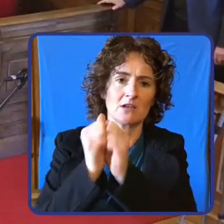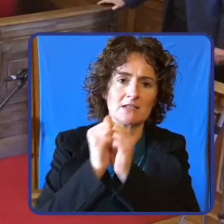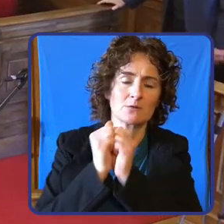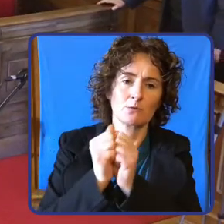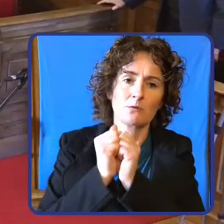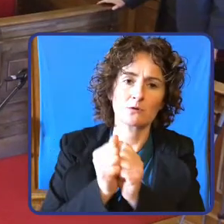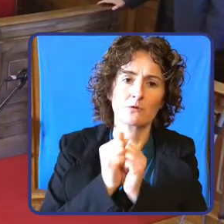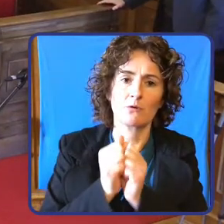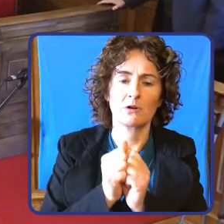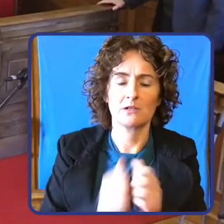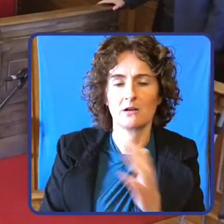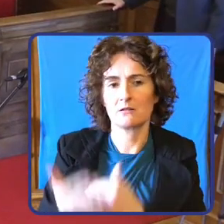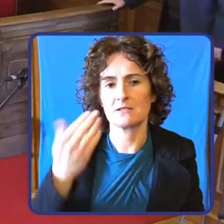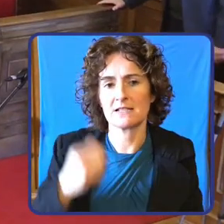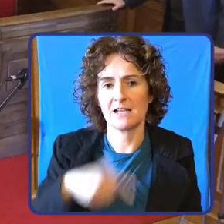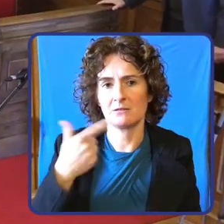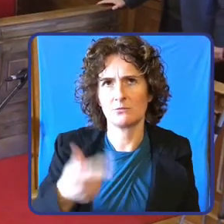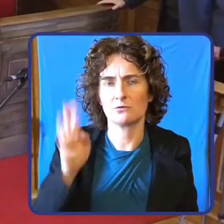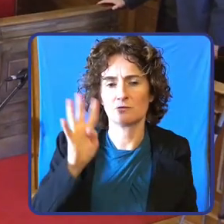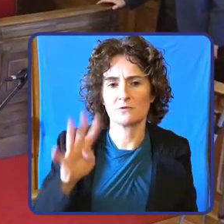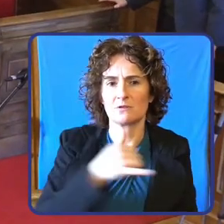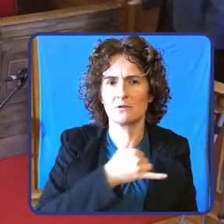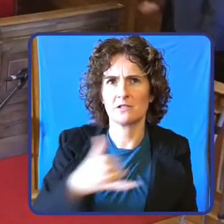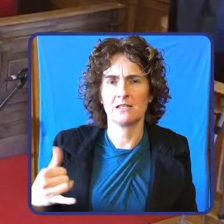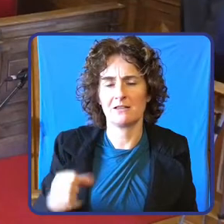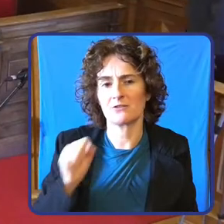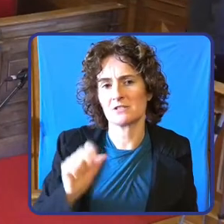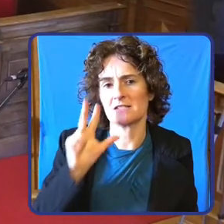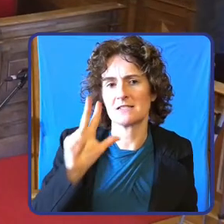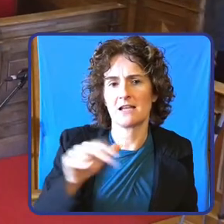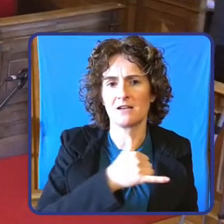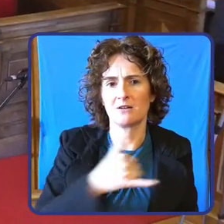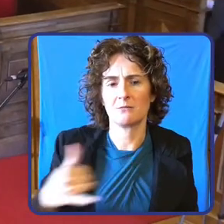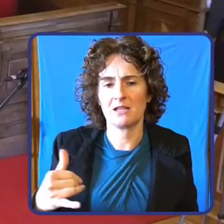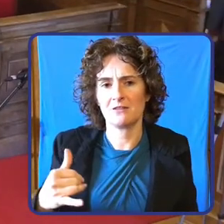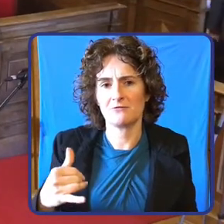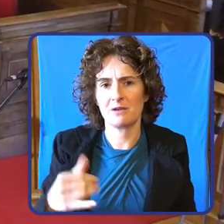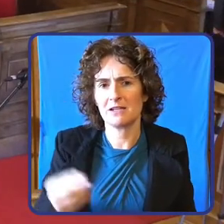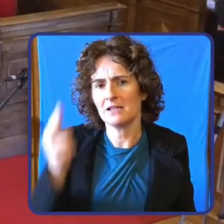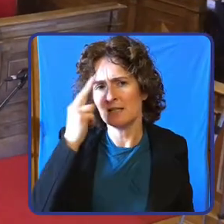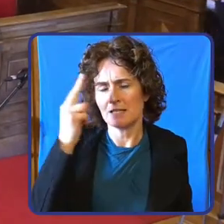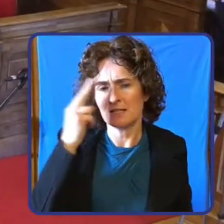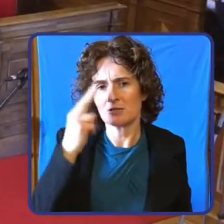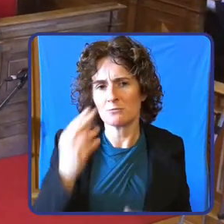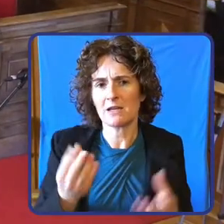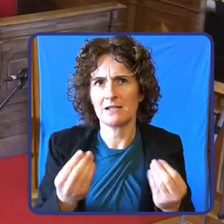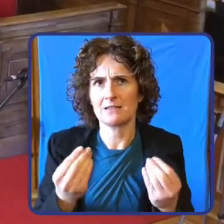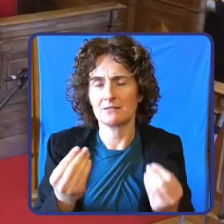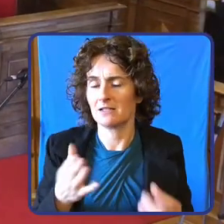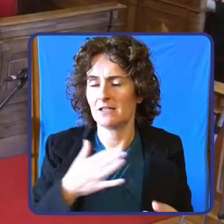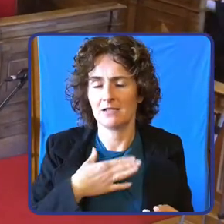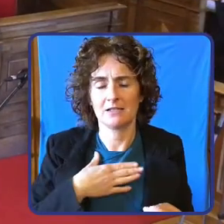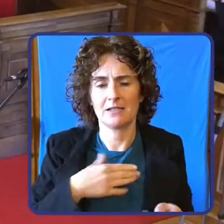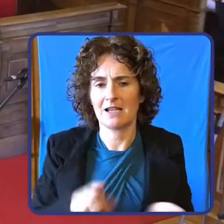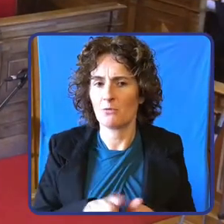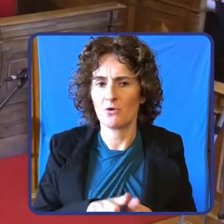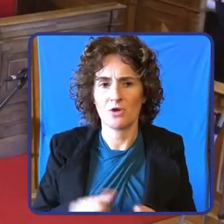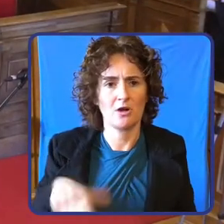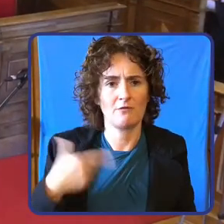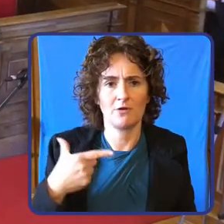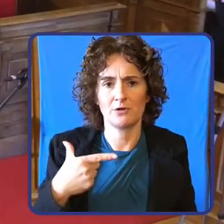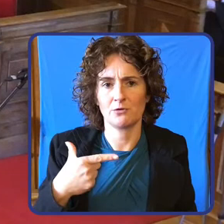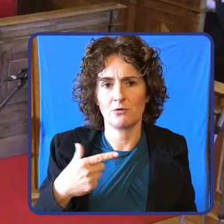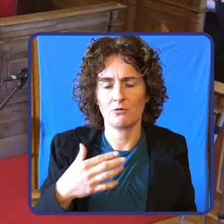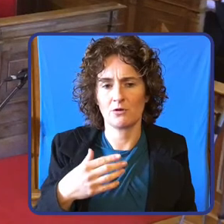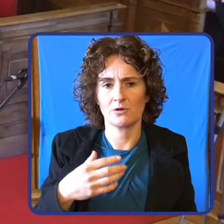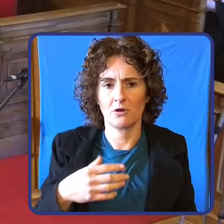de azért az elmúlt 24 évben, meg 13 évben ismerhet annyira, hogy nem az a típus vagyok, aki csak úgy fogja a